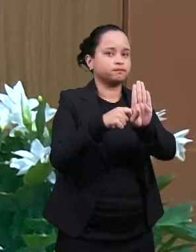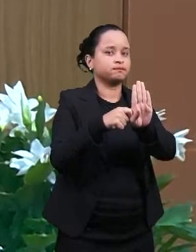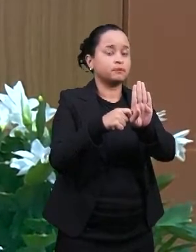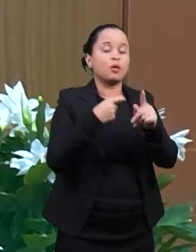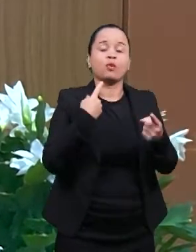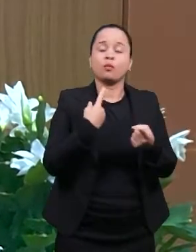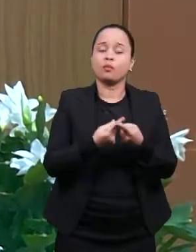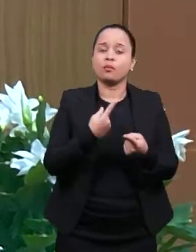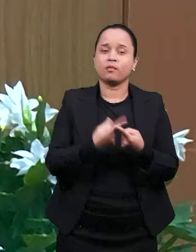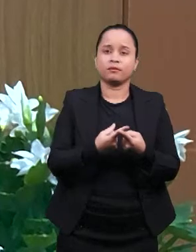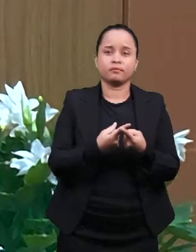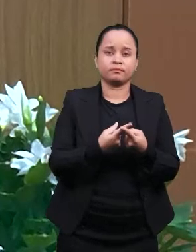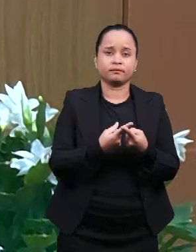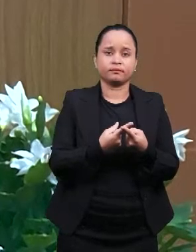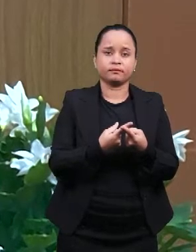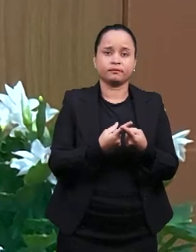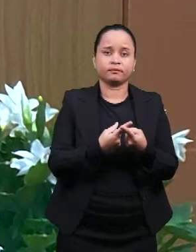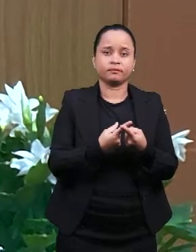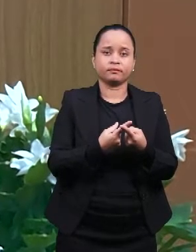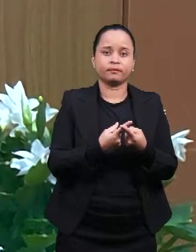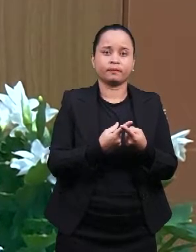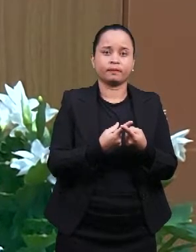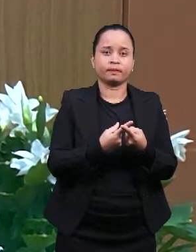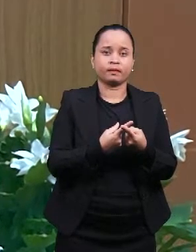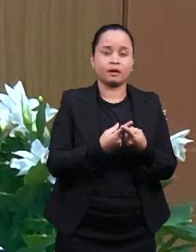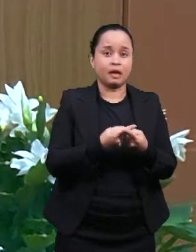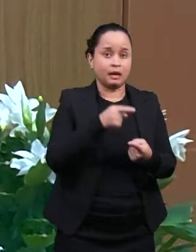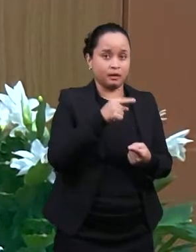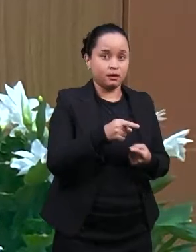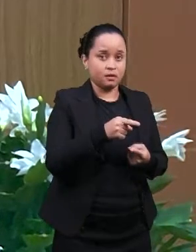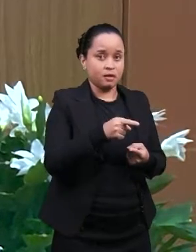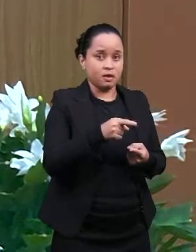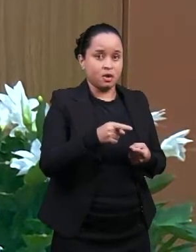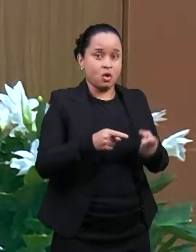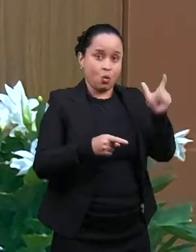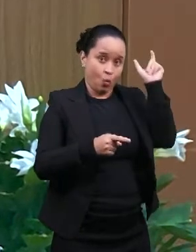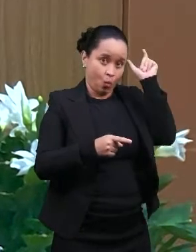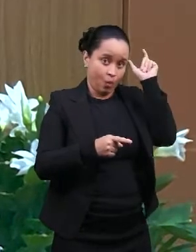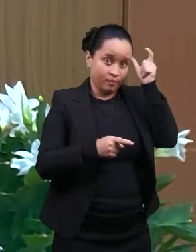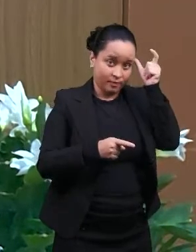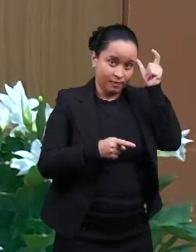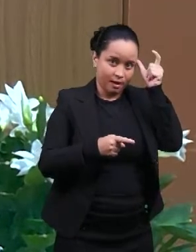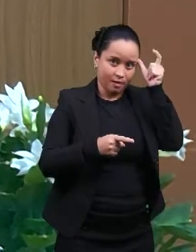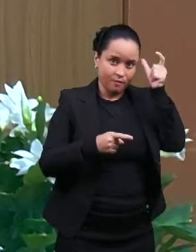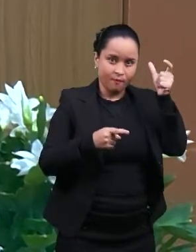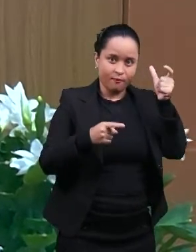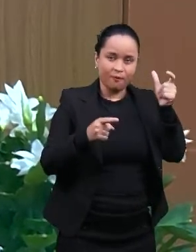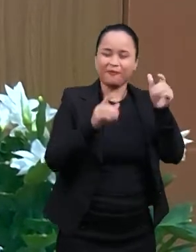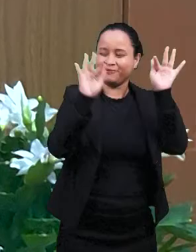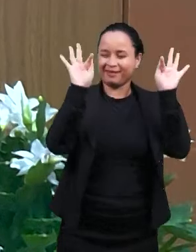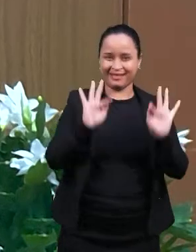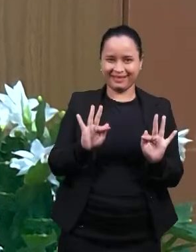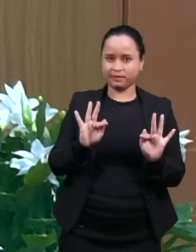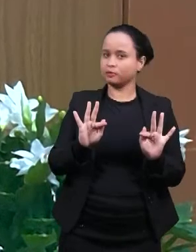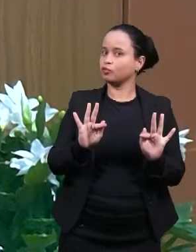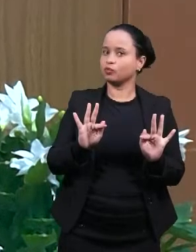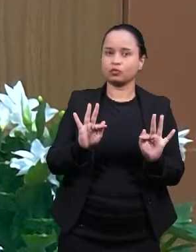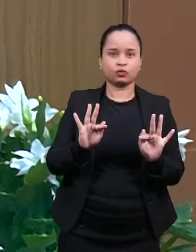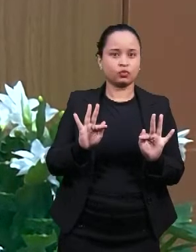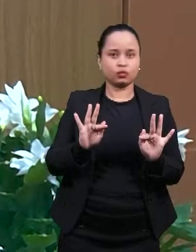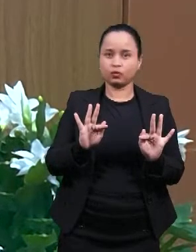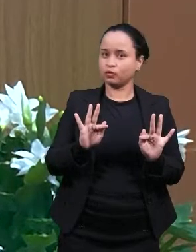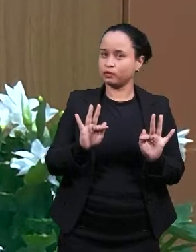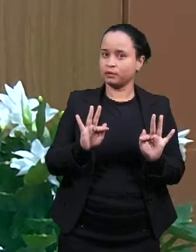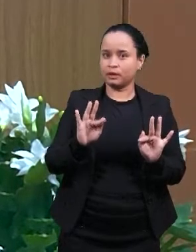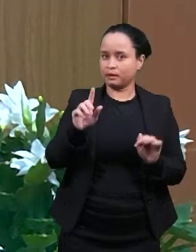дверь. И стой на страже напротив дома своего, потому что враг недоволен о восстановлении